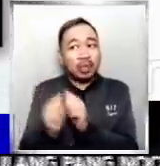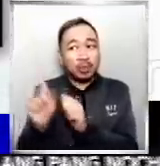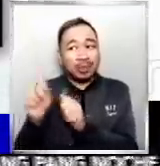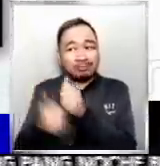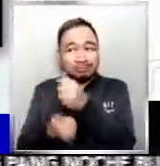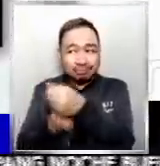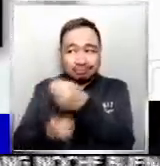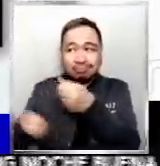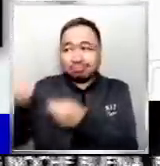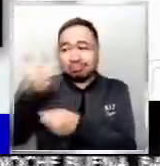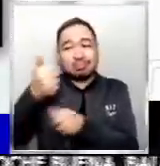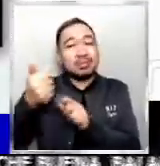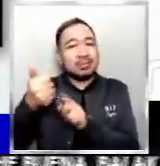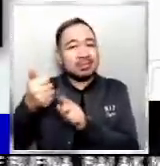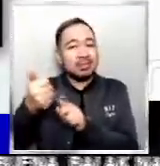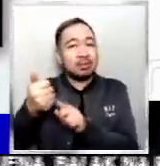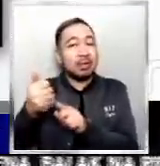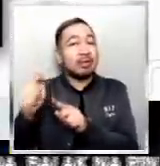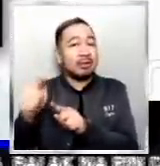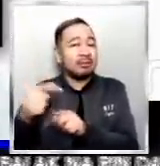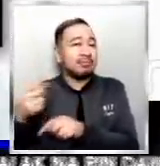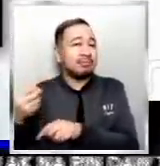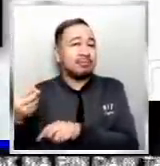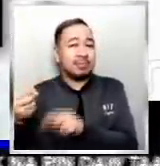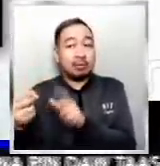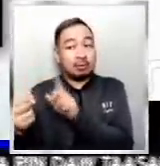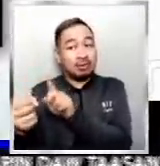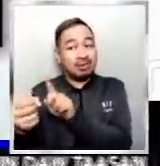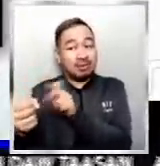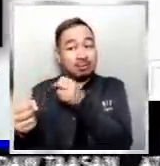inuutusan ng amo yung babae na saktan kayo sa harap niya.